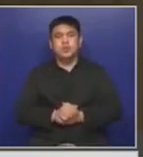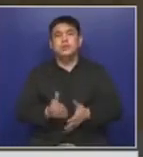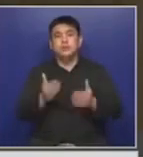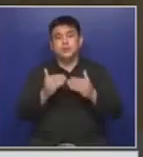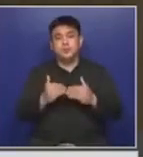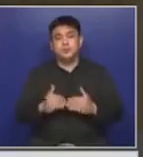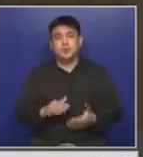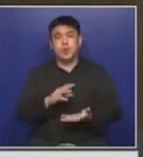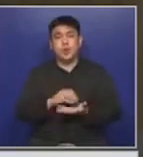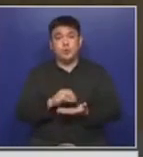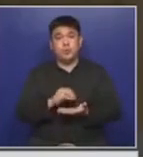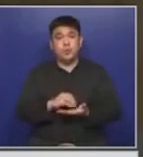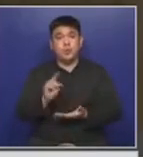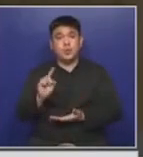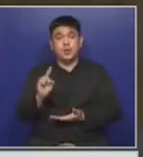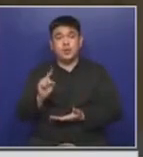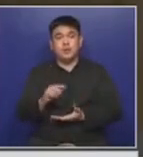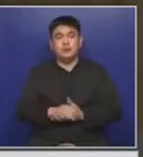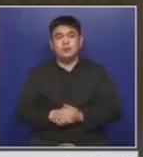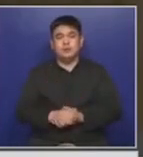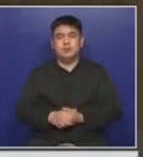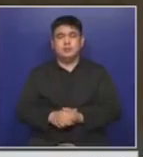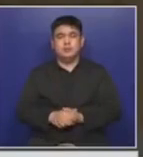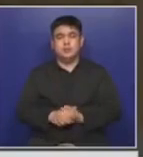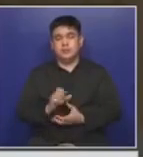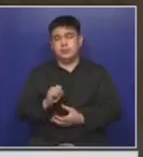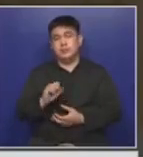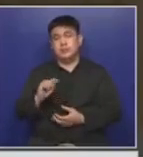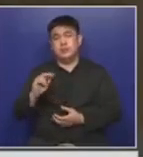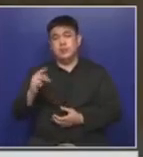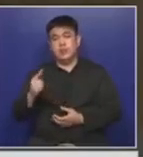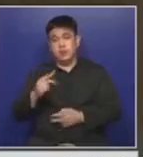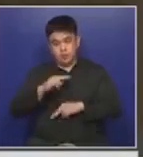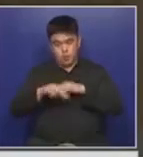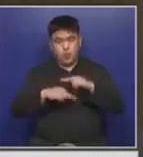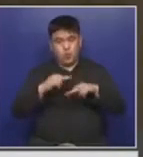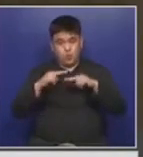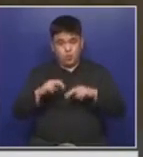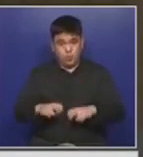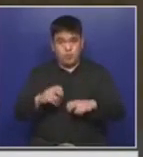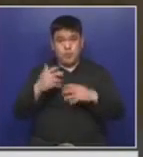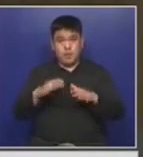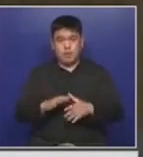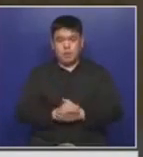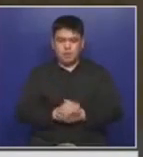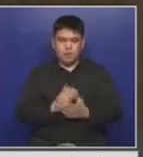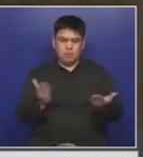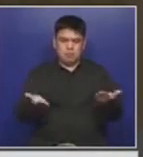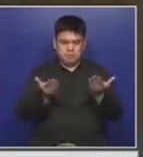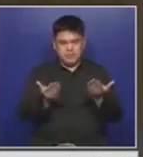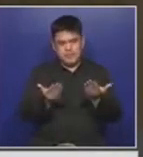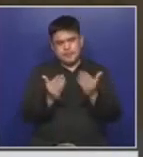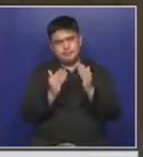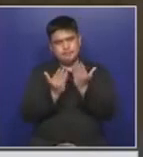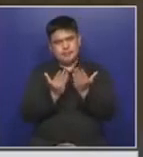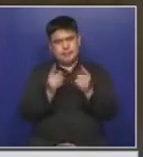ที่ท่านนำเสนอและที่สตง.ตรวจสอบเนี่ยถ้าเป็นข้อมูลที่แตกต่างกันไม่มากเนี่ยก็คงไม่เ